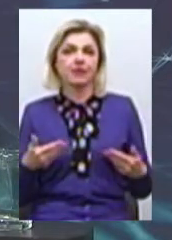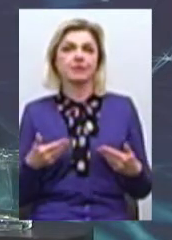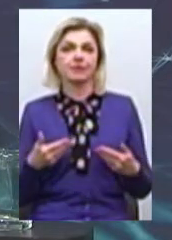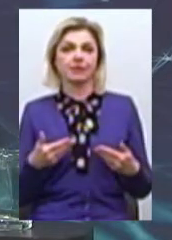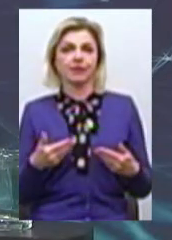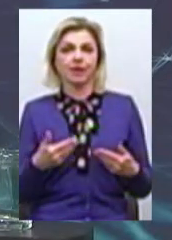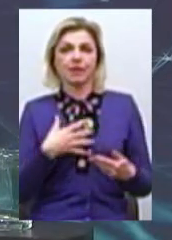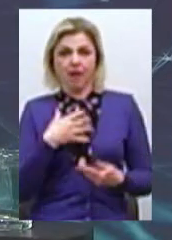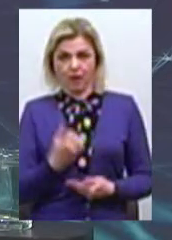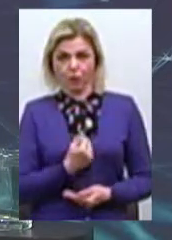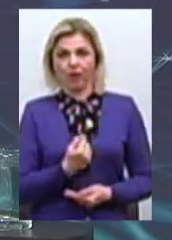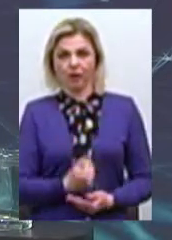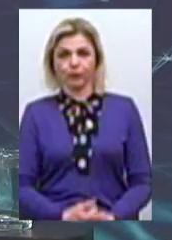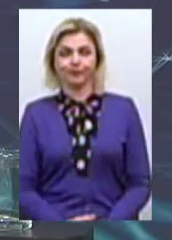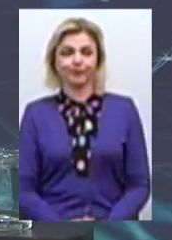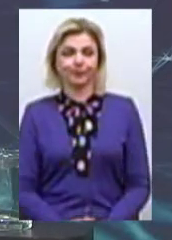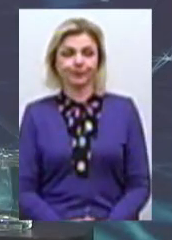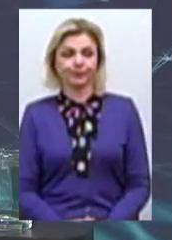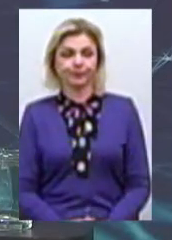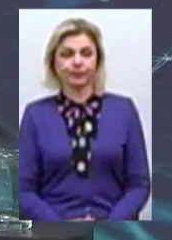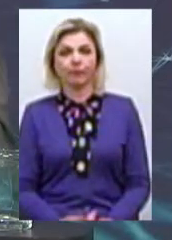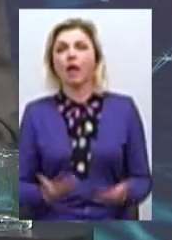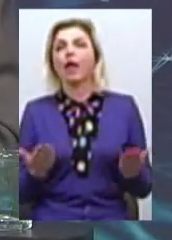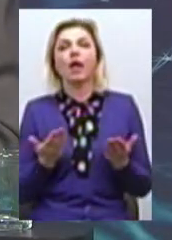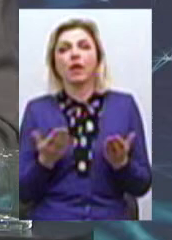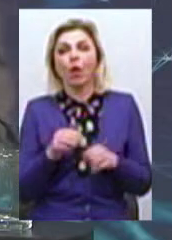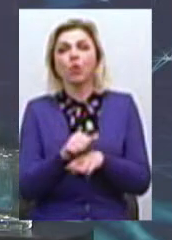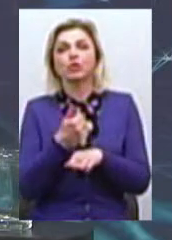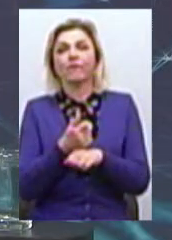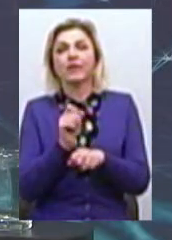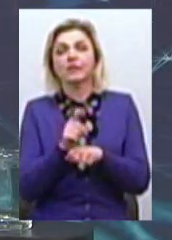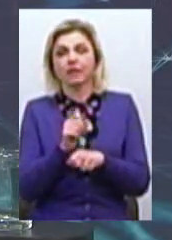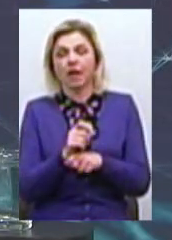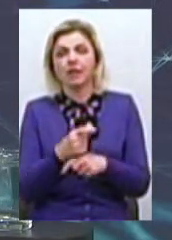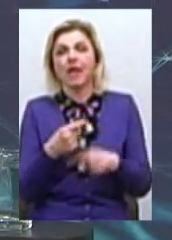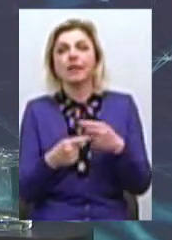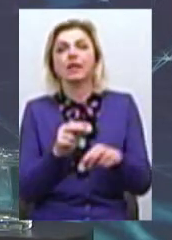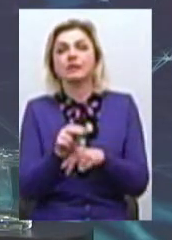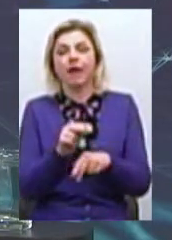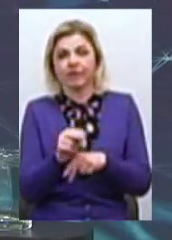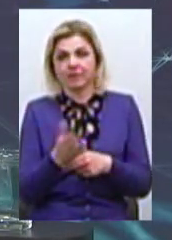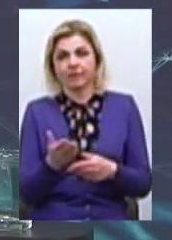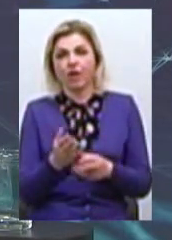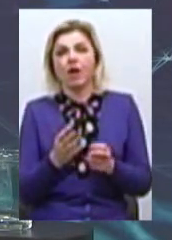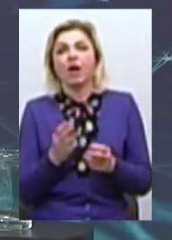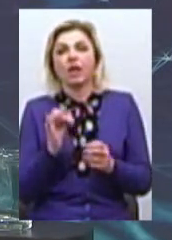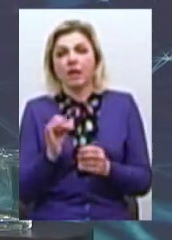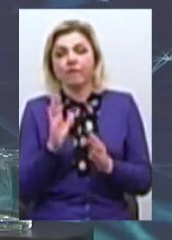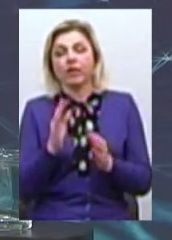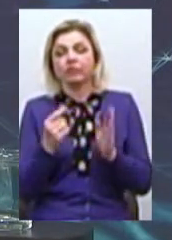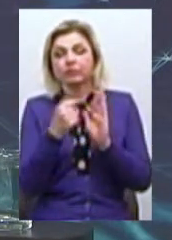трошки загартувало. Так. Які основні завдання наставництва як такого і в контексті